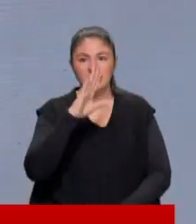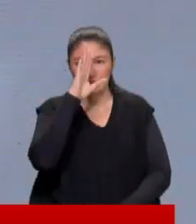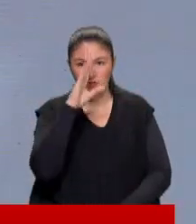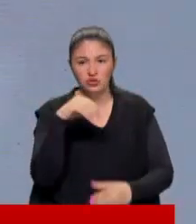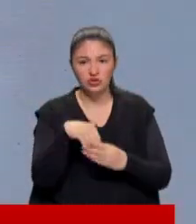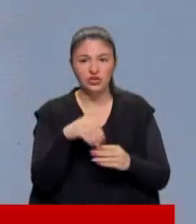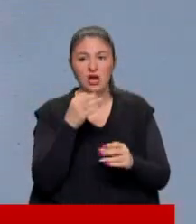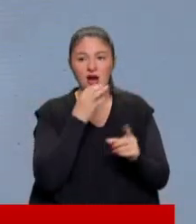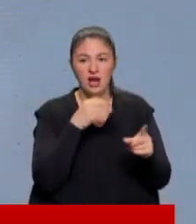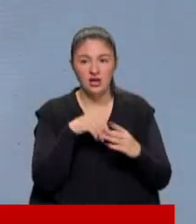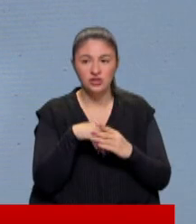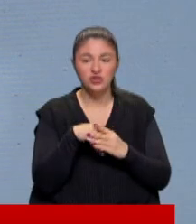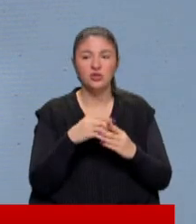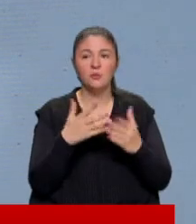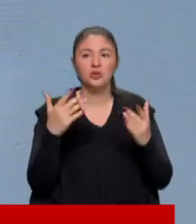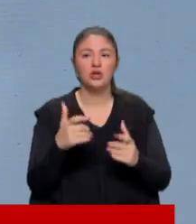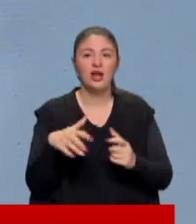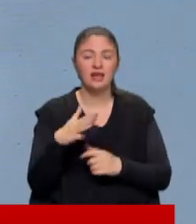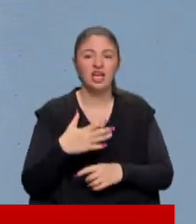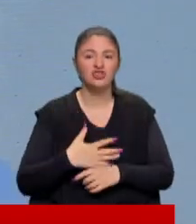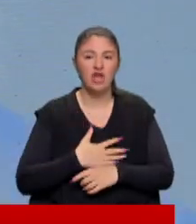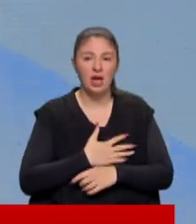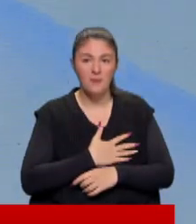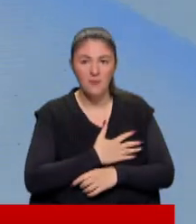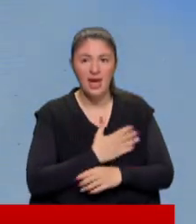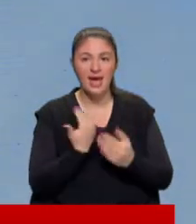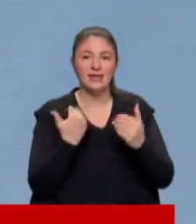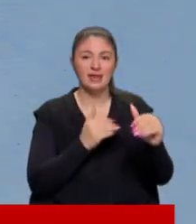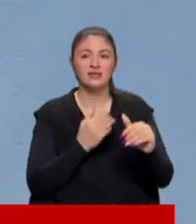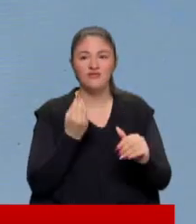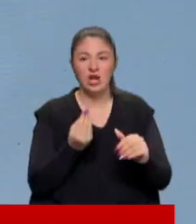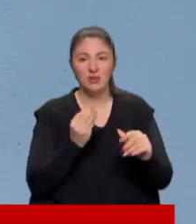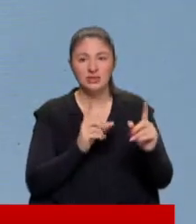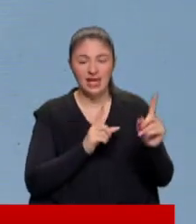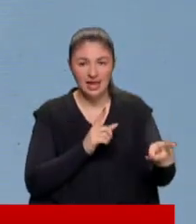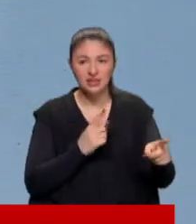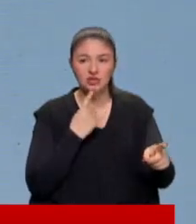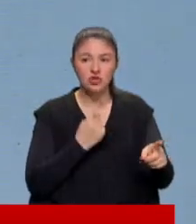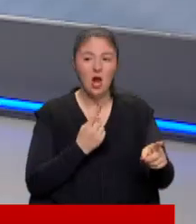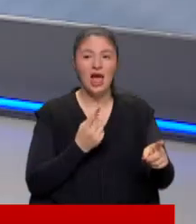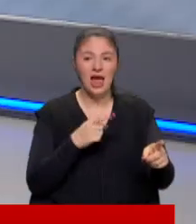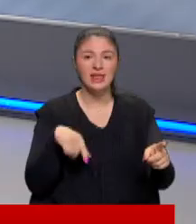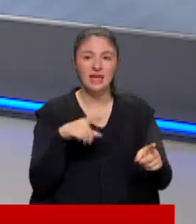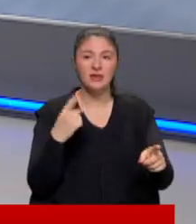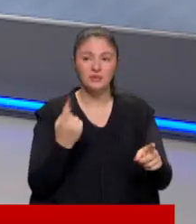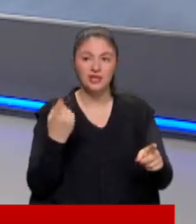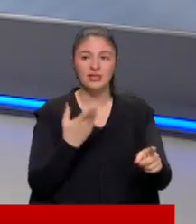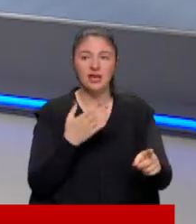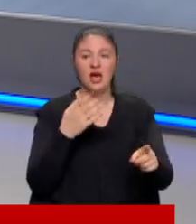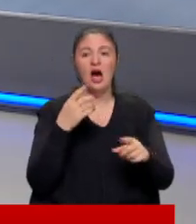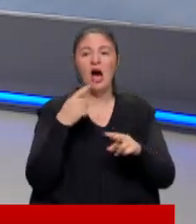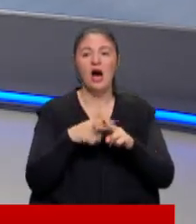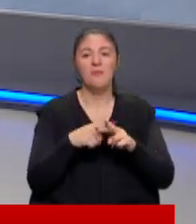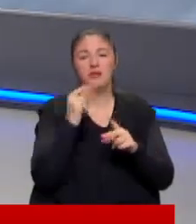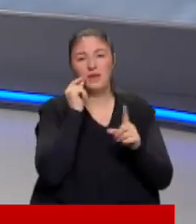İstanbul için, Ankara için, büyük şehirlerde CHP'ye destek verilmesi gerektiğini söyleyenlerden birisi de Ahmet